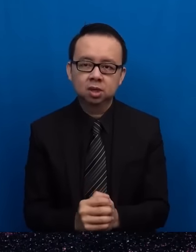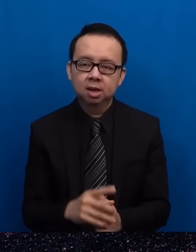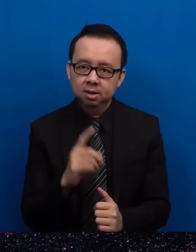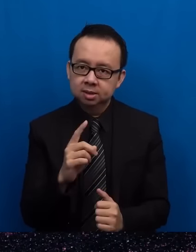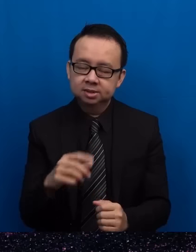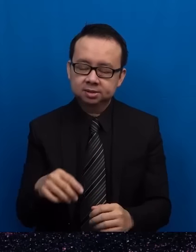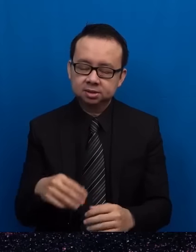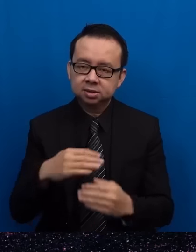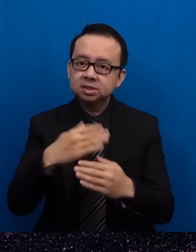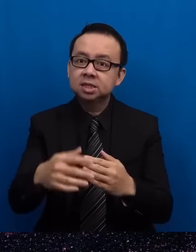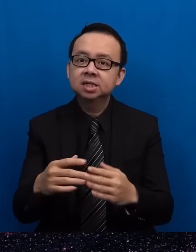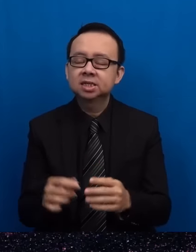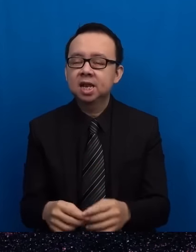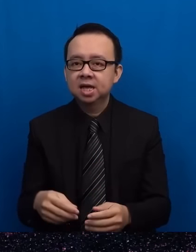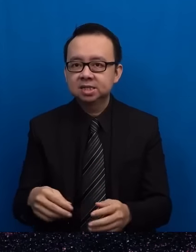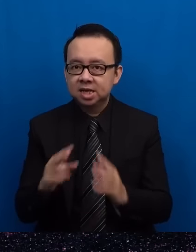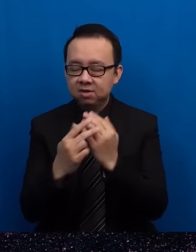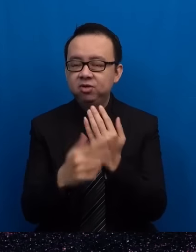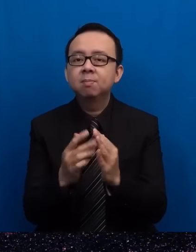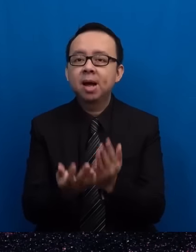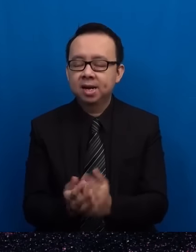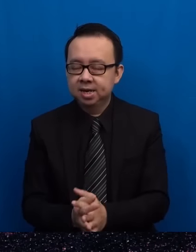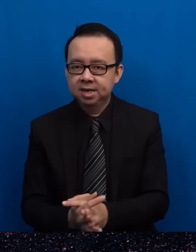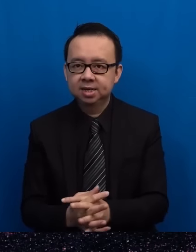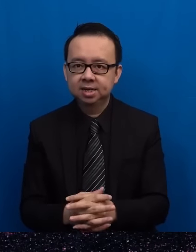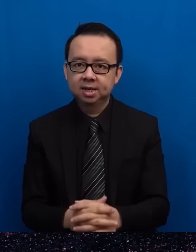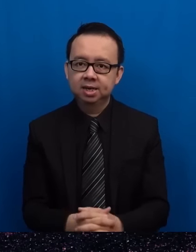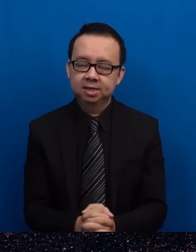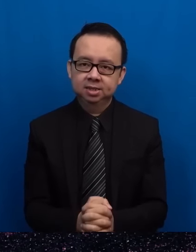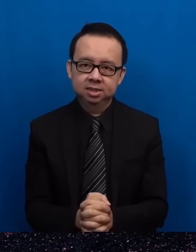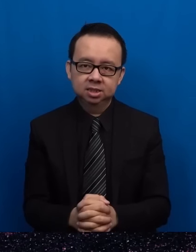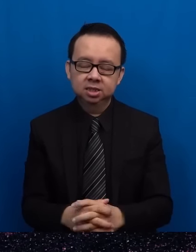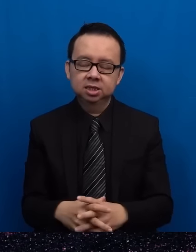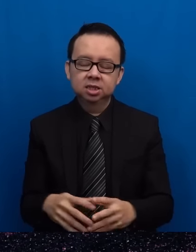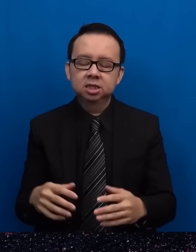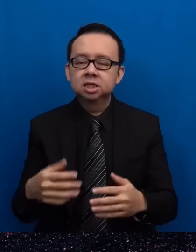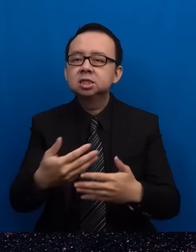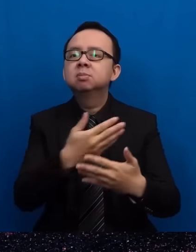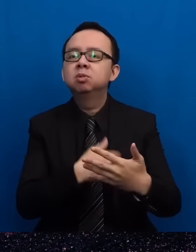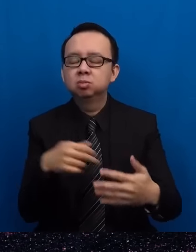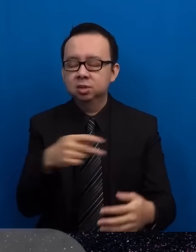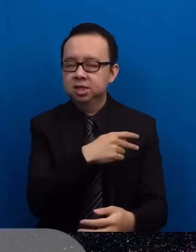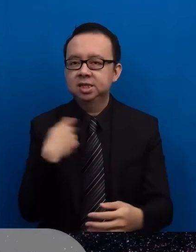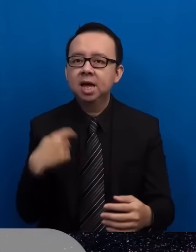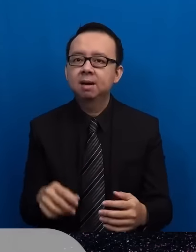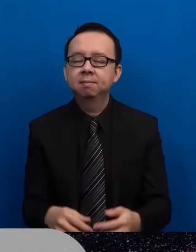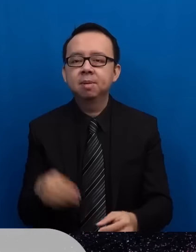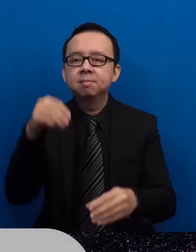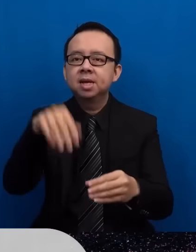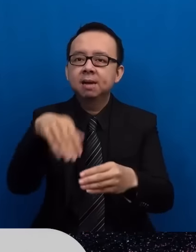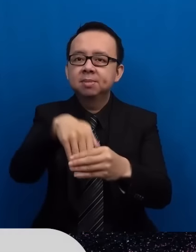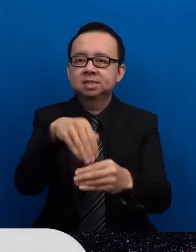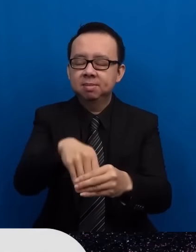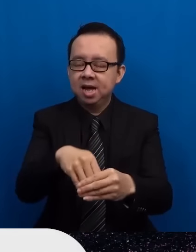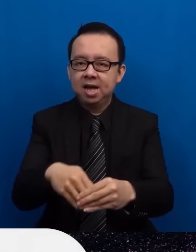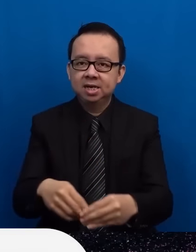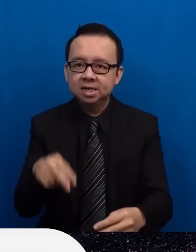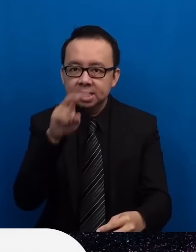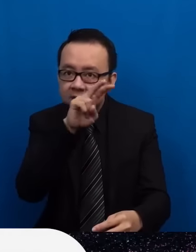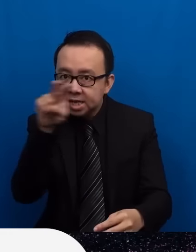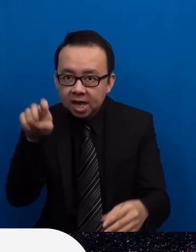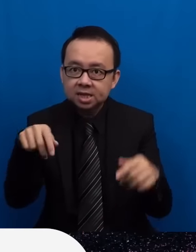Setelah firman, kita akan dilayani untuk perjamuan kudus. Dan sebelum Anda memberikan persembahan, Anda bisa melihat nomor yang tertera di layar